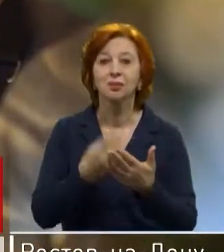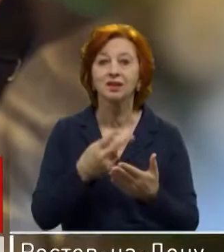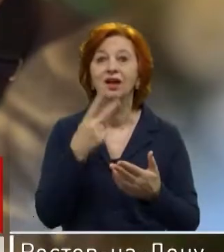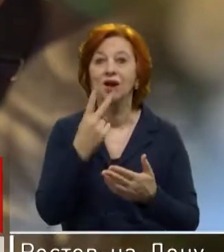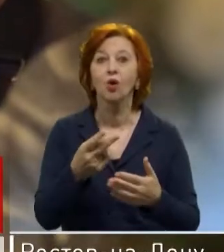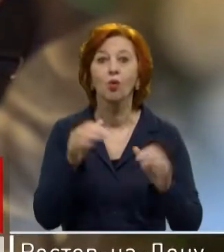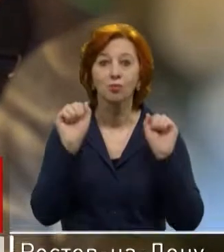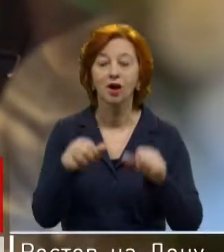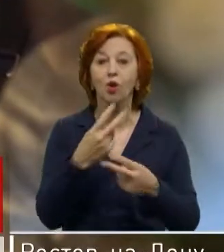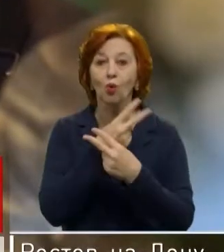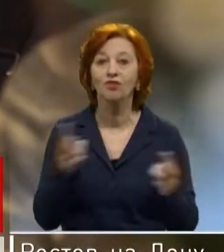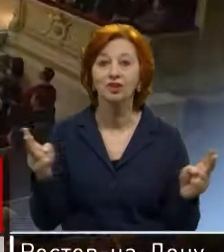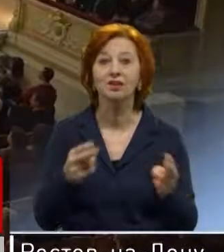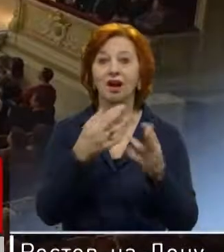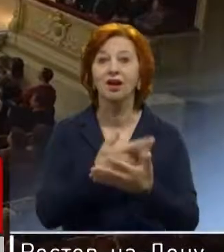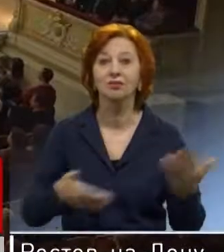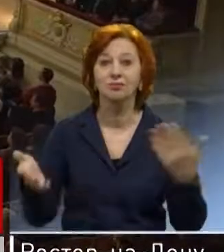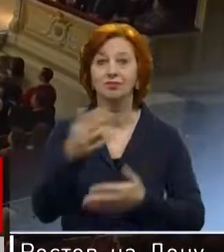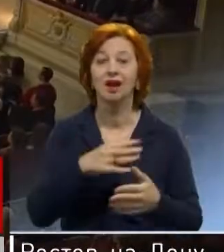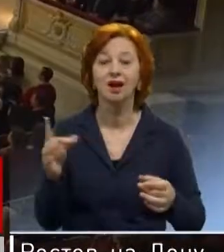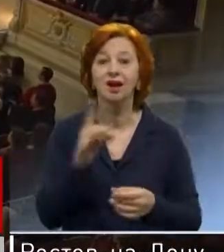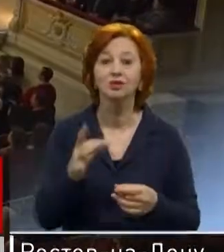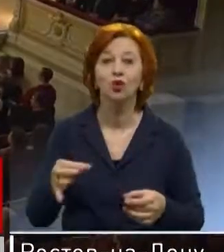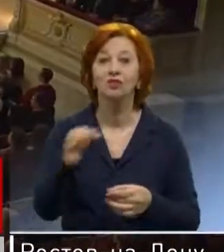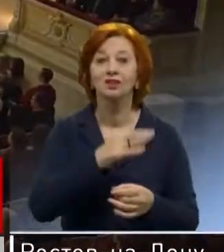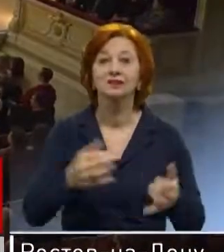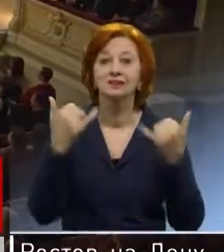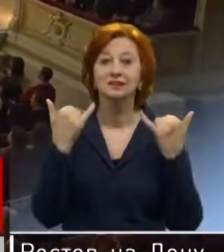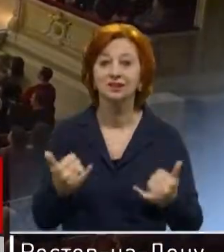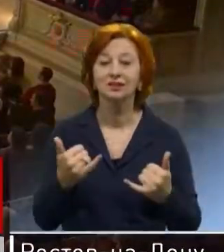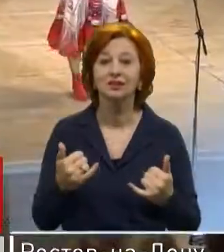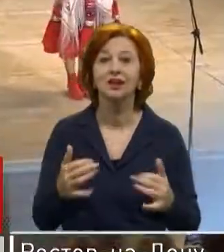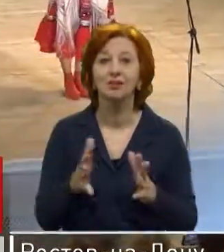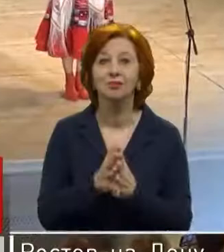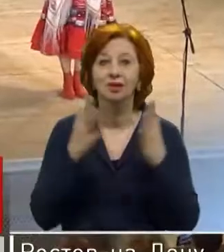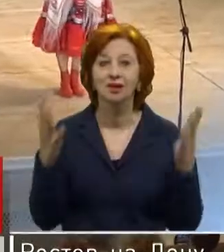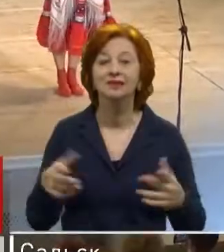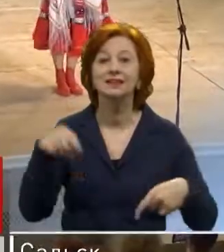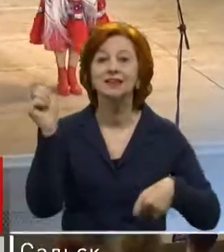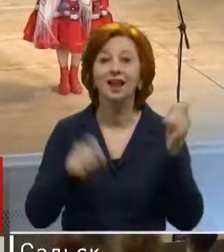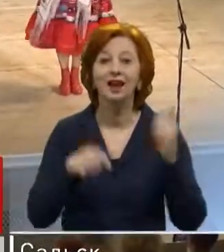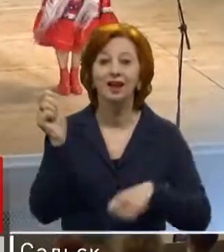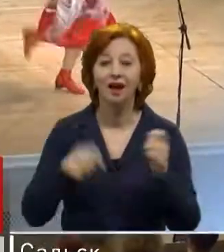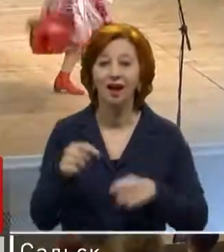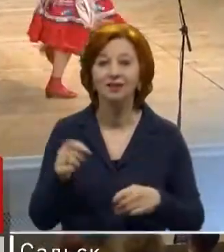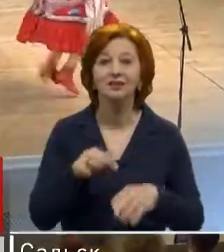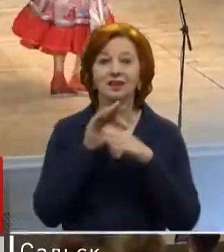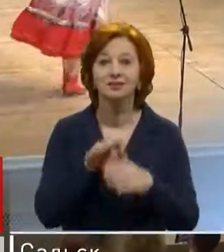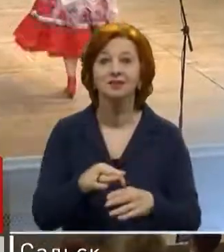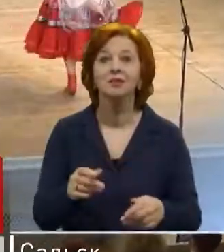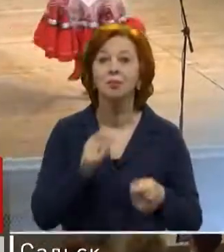сценах Мариинки и Балтийского дома. Ростовская область сегодня с высокой делегацией принесла